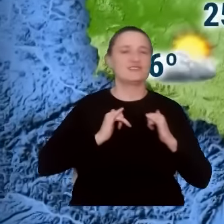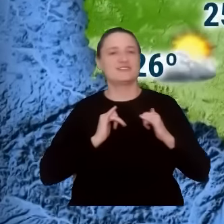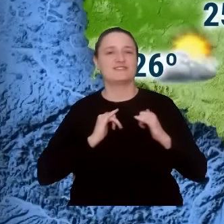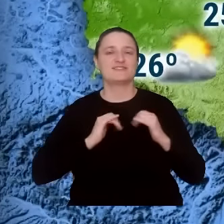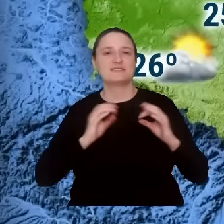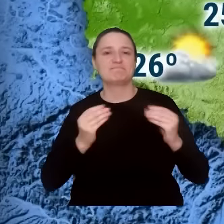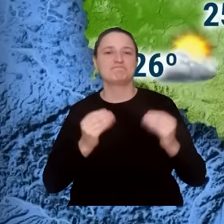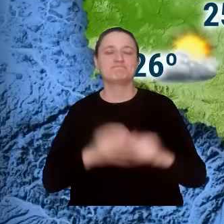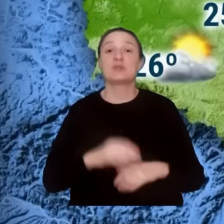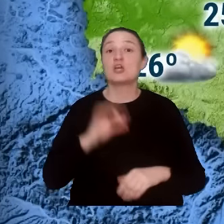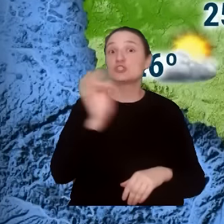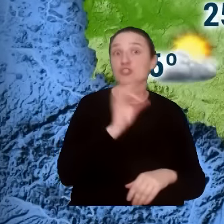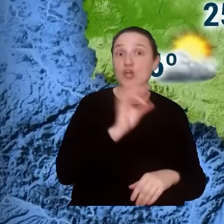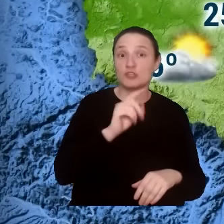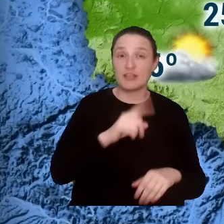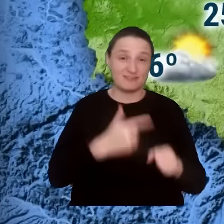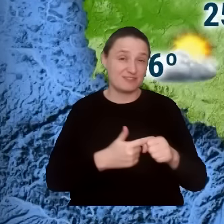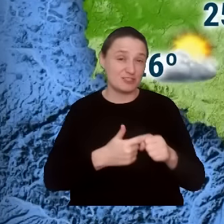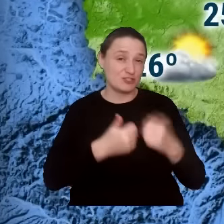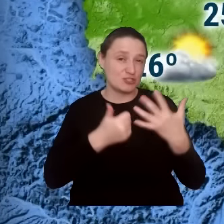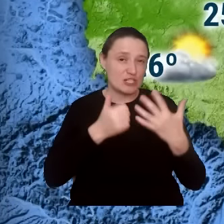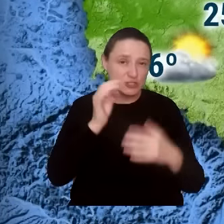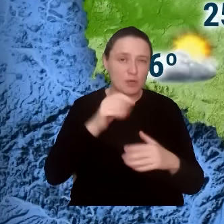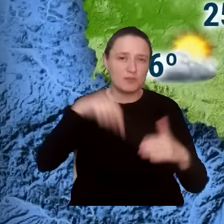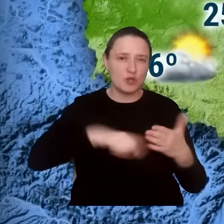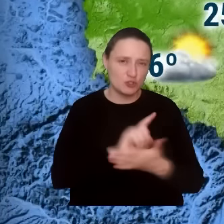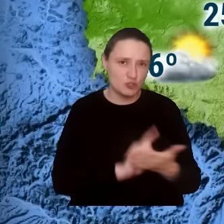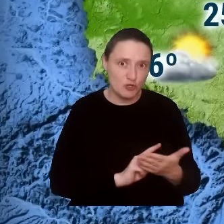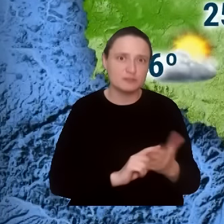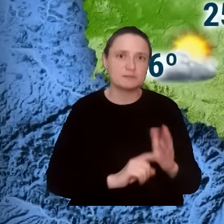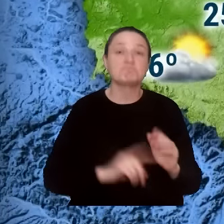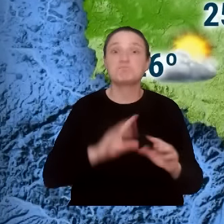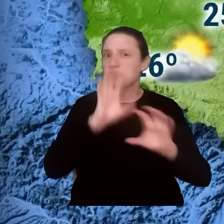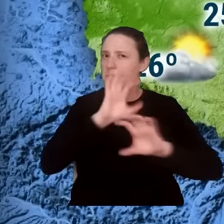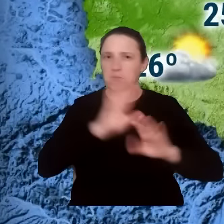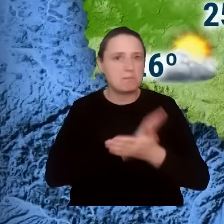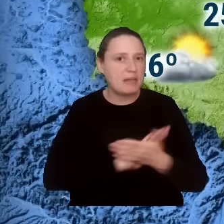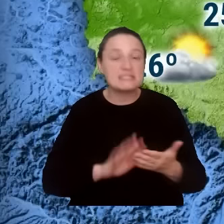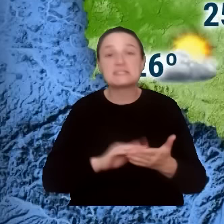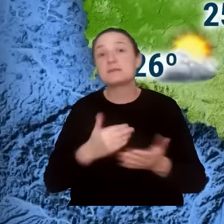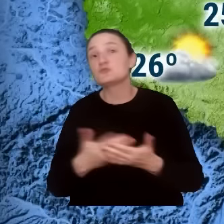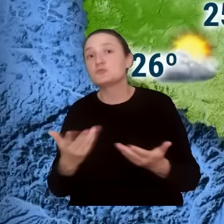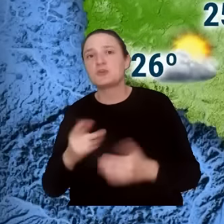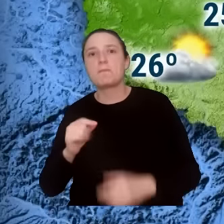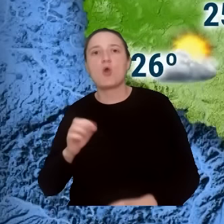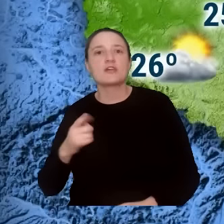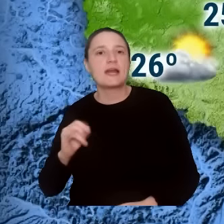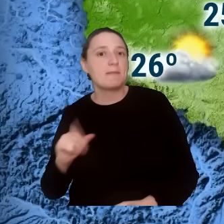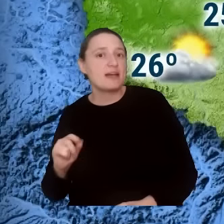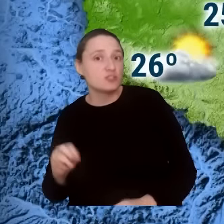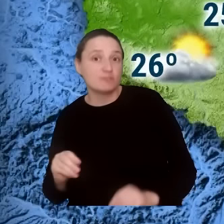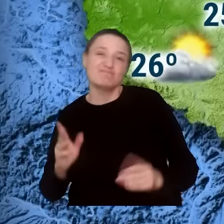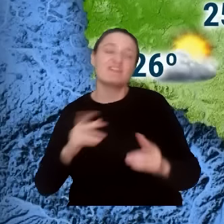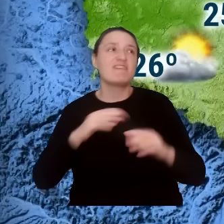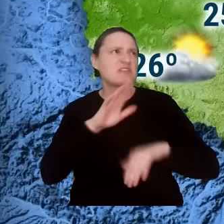W środę temperatura wzrośnie do 26 stopni na Dolnym Śląsku. Bezchmurne niebo, na przykład na Podkarpaciu. W pozostałych regionach zachmurzenie